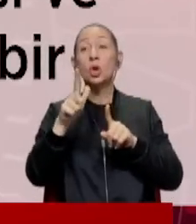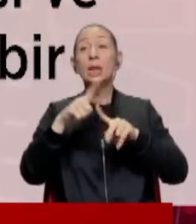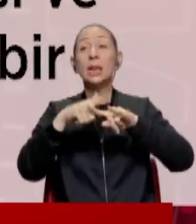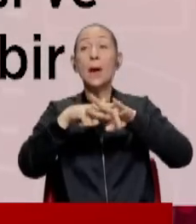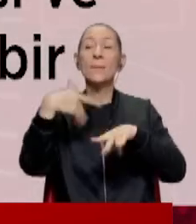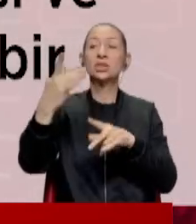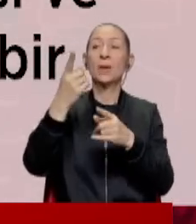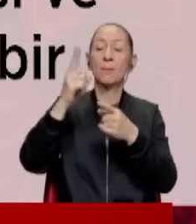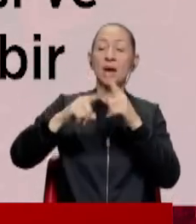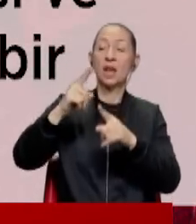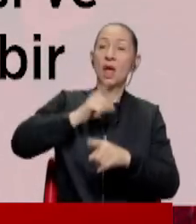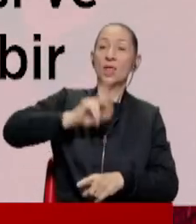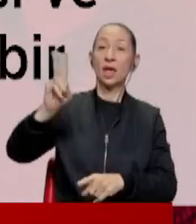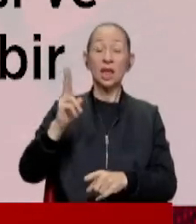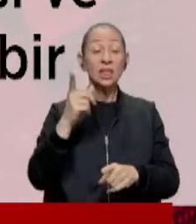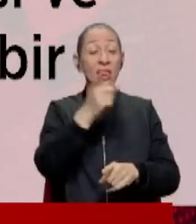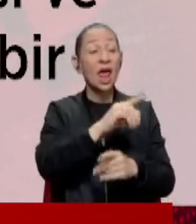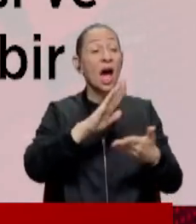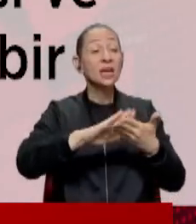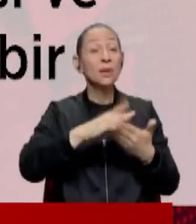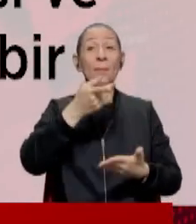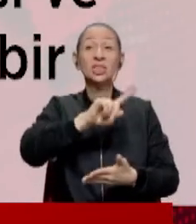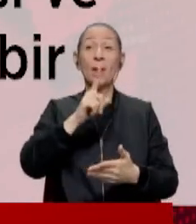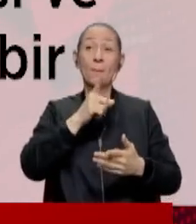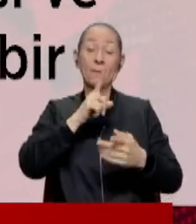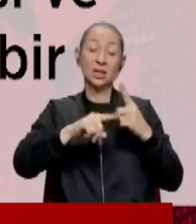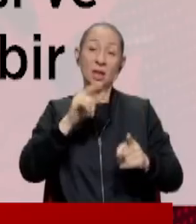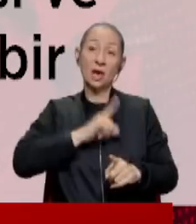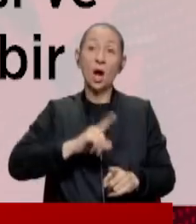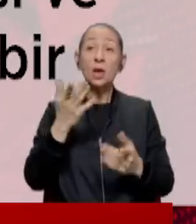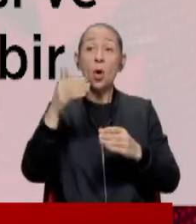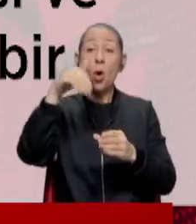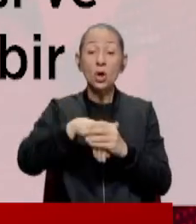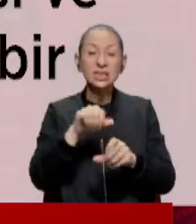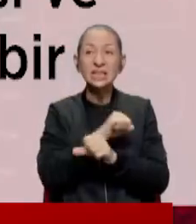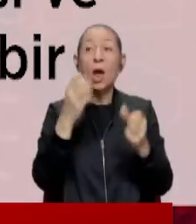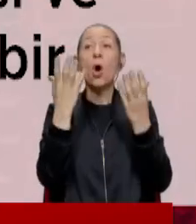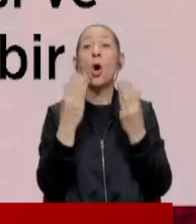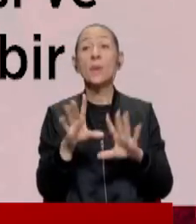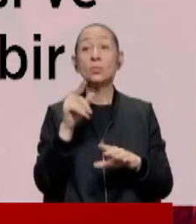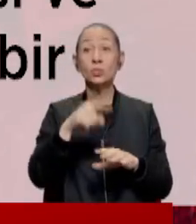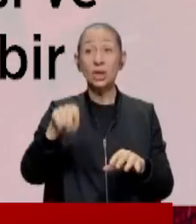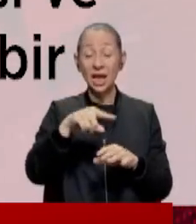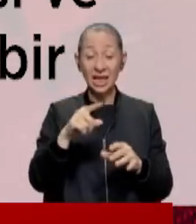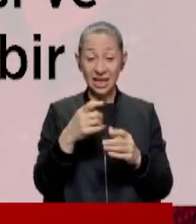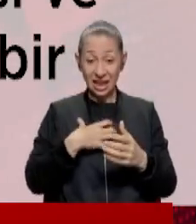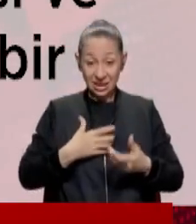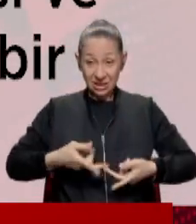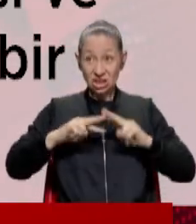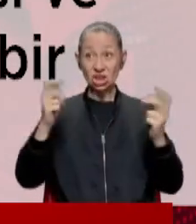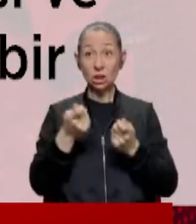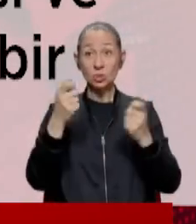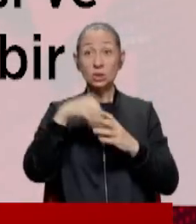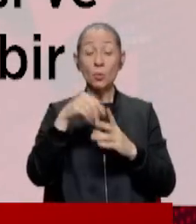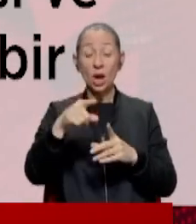başka bir Partinin adayı diğer arkadaşlar da başka bir Partinin adayı artık Oyların heba olmaması ve bunların lehe çalışması için